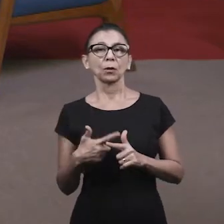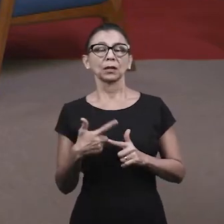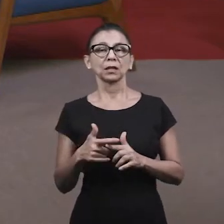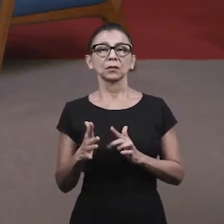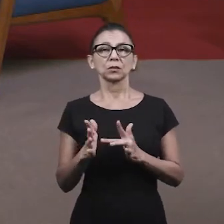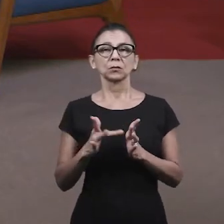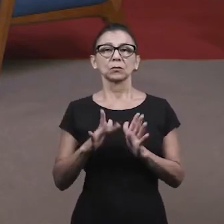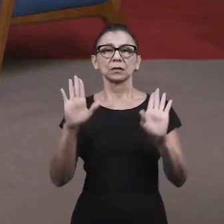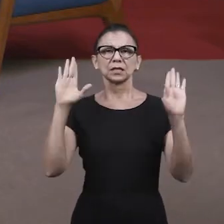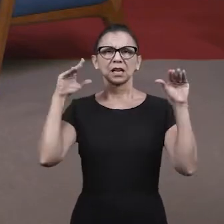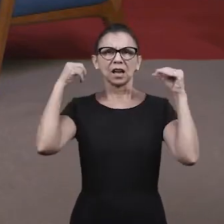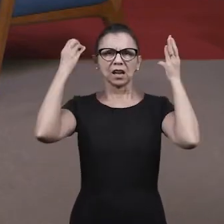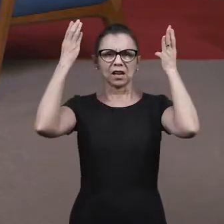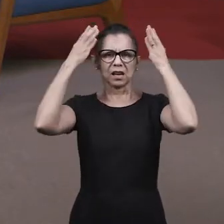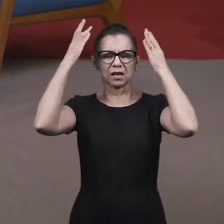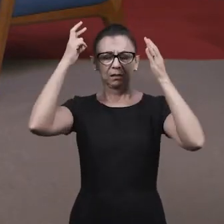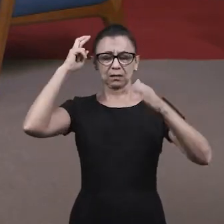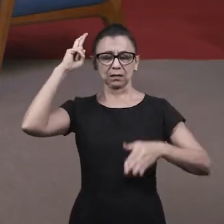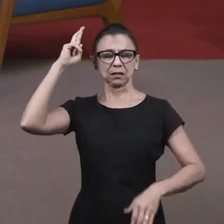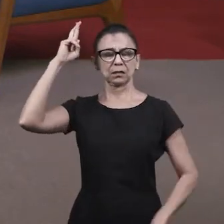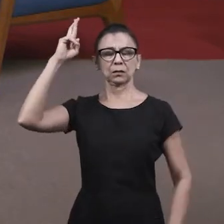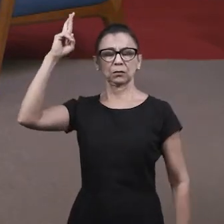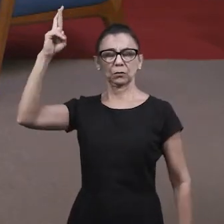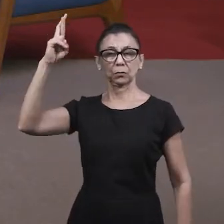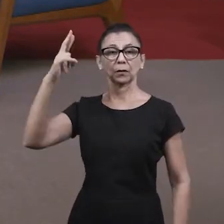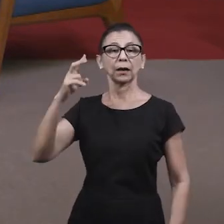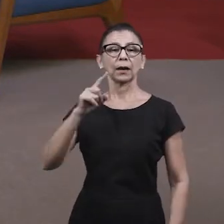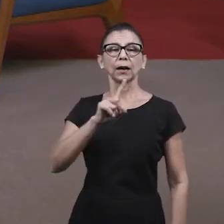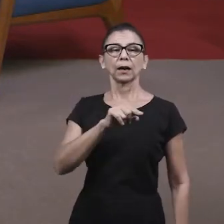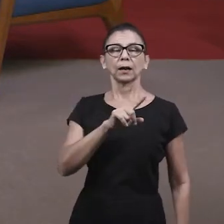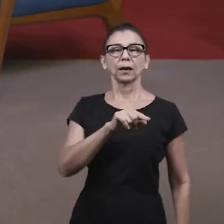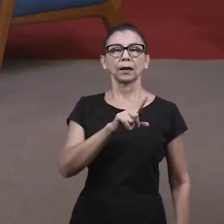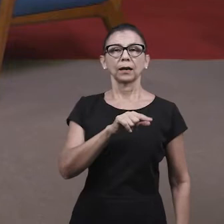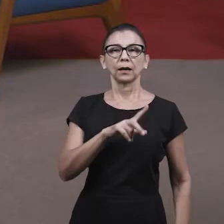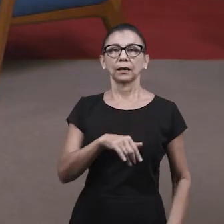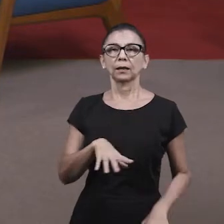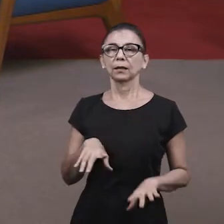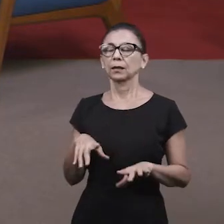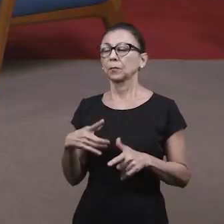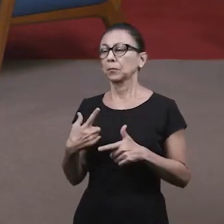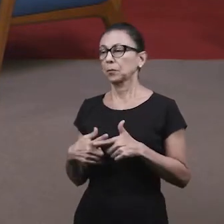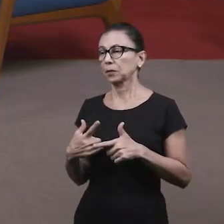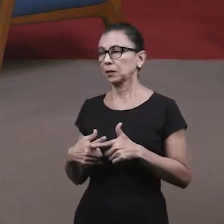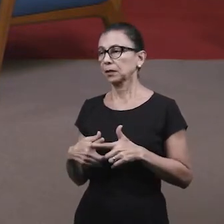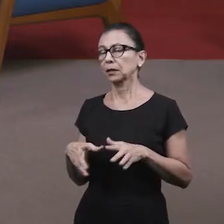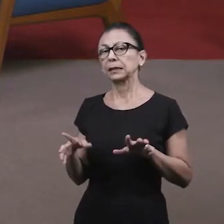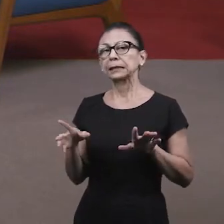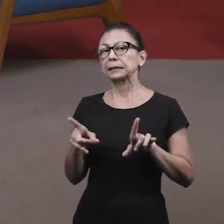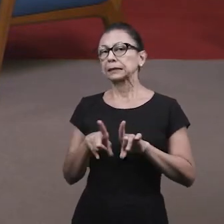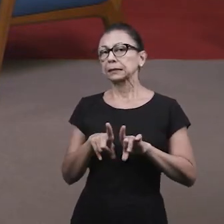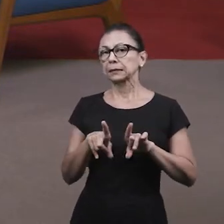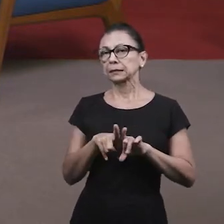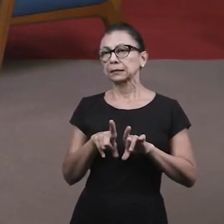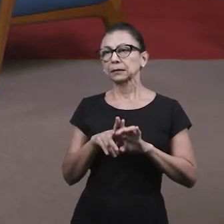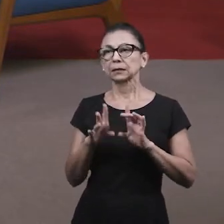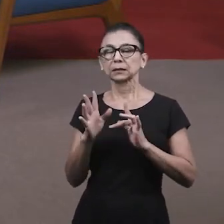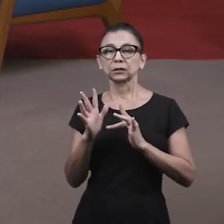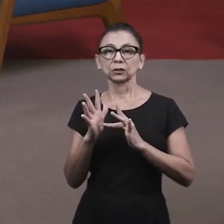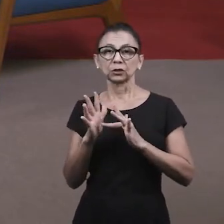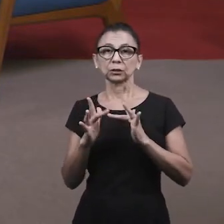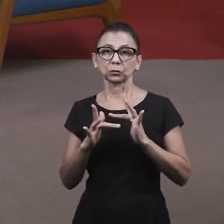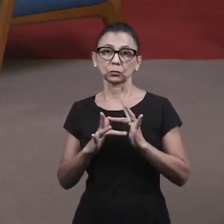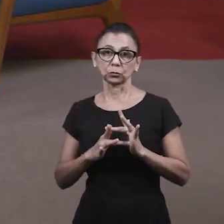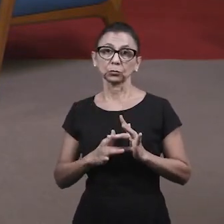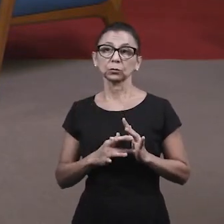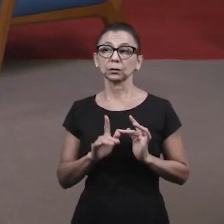utilisant sa prérogative de roi des rois, Seigneur des seigneurs, mais